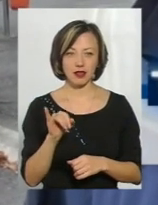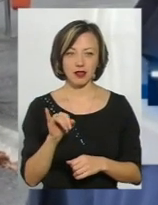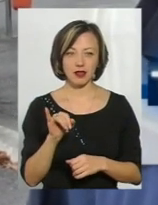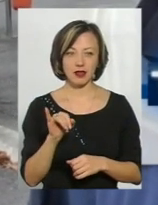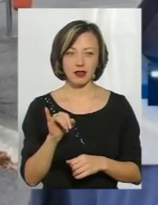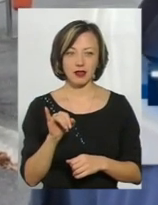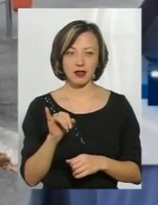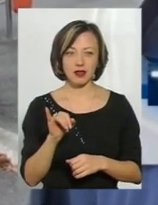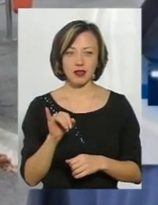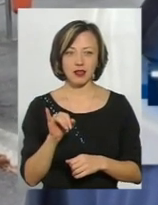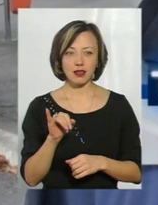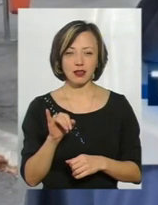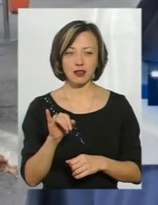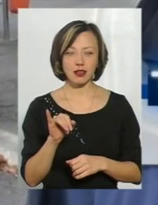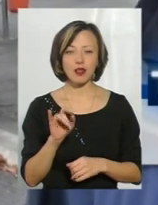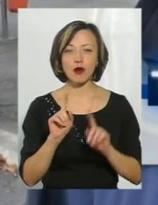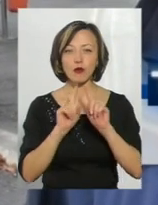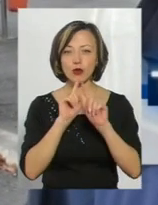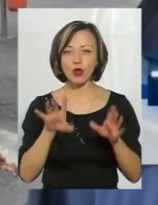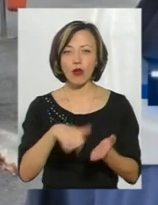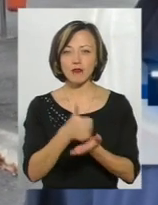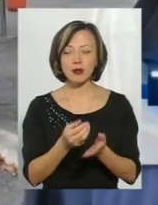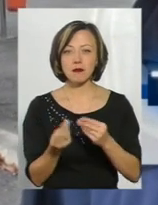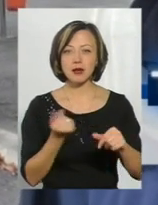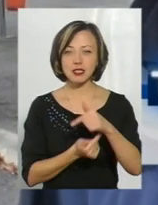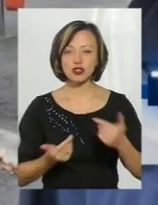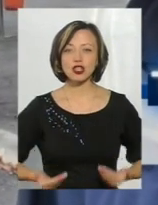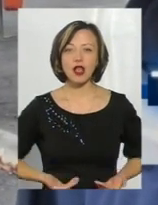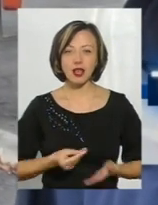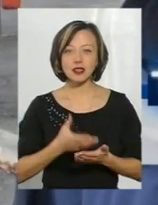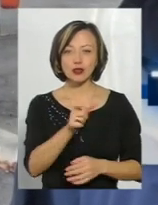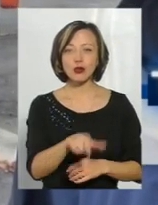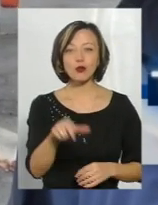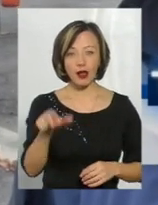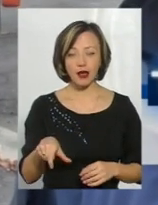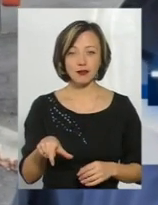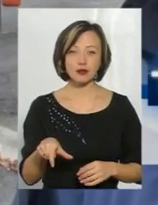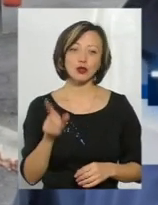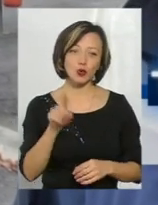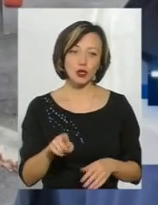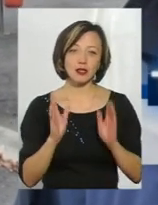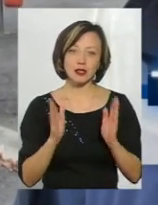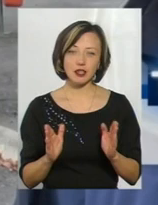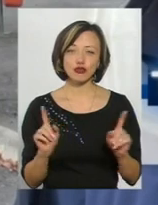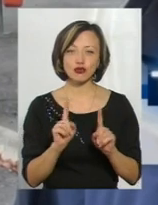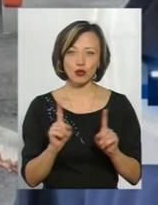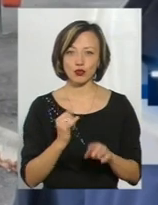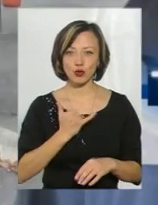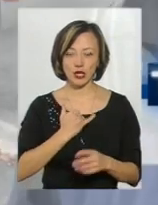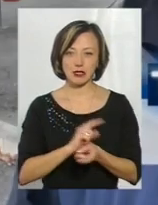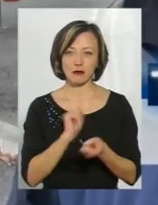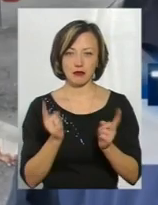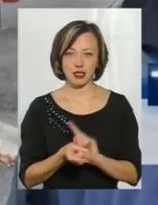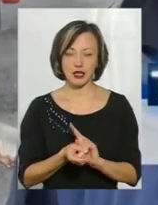тому, що не буде головним бізнес, а життя і цінність людей, то тоді тільки щось в нас